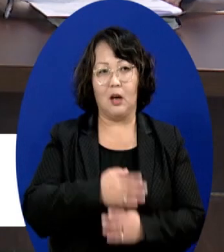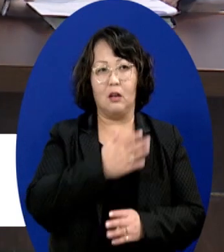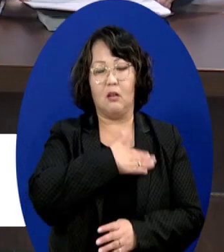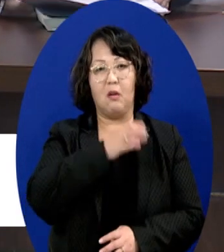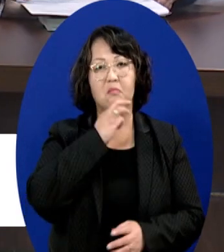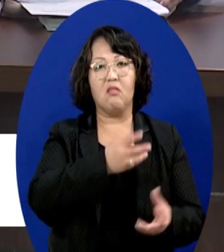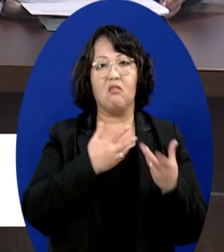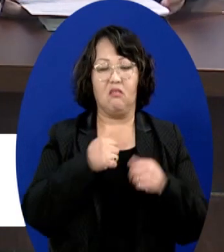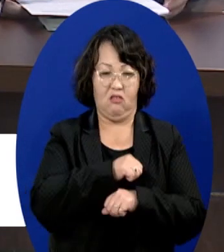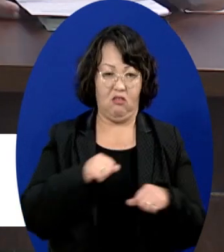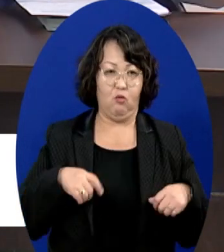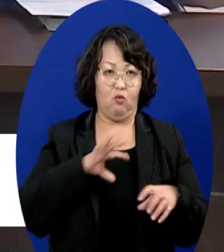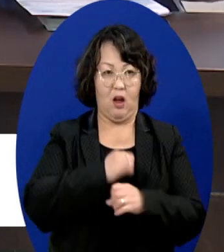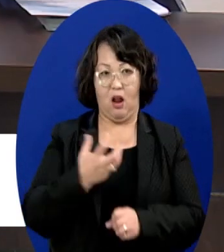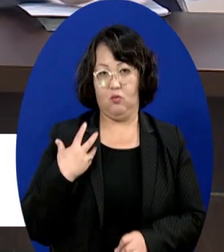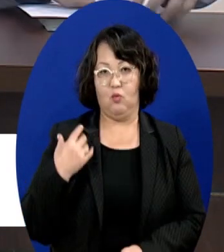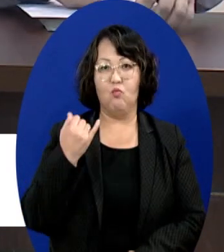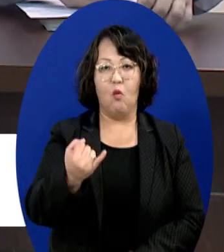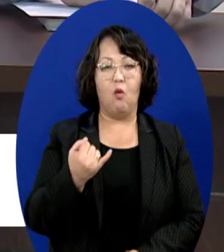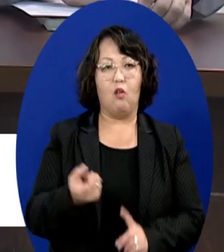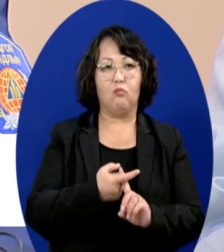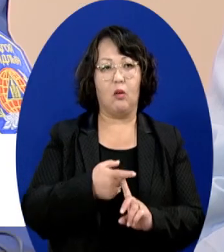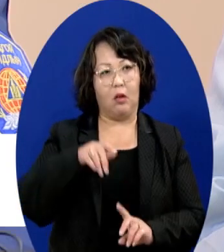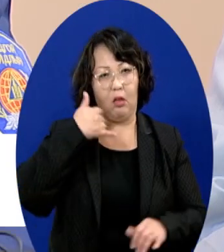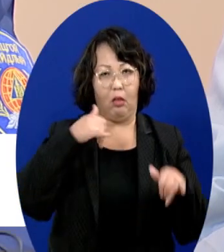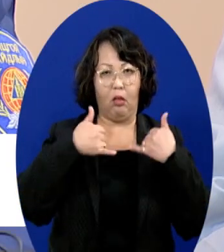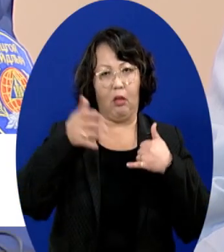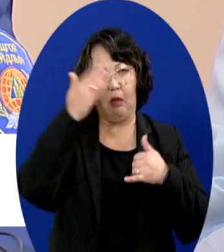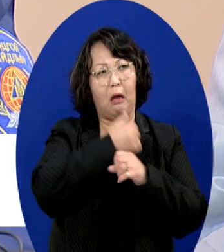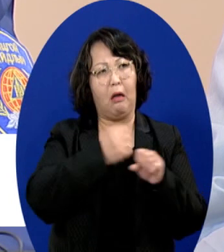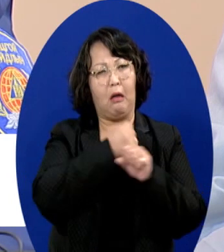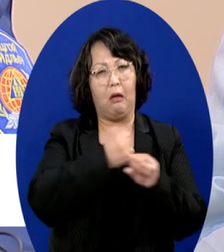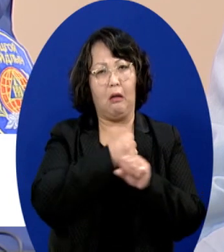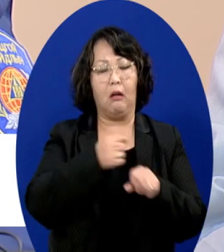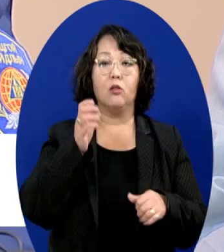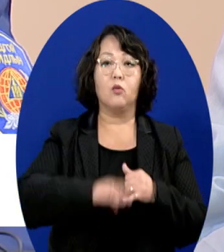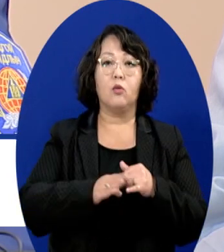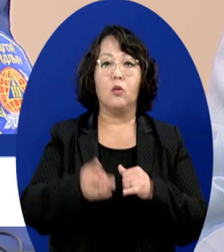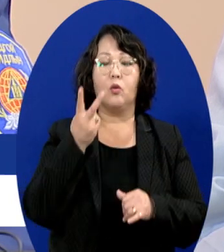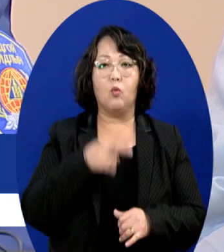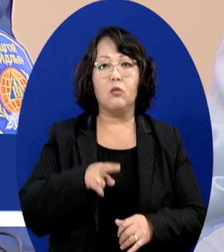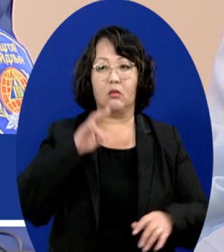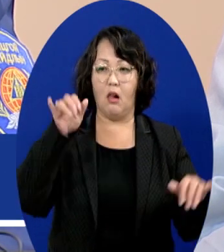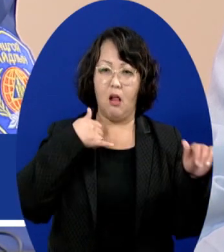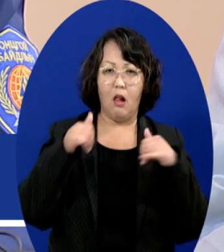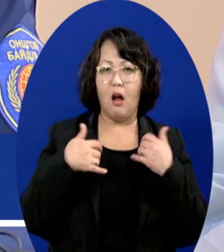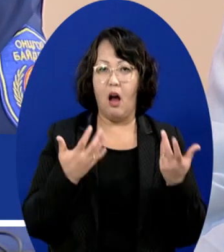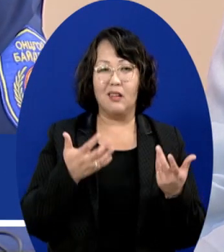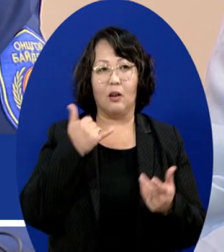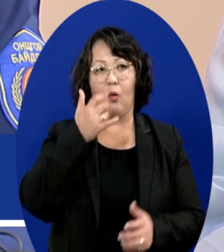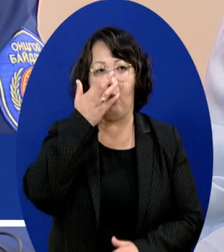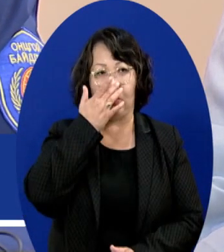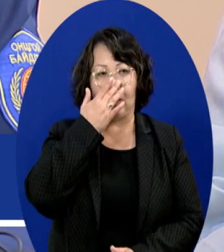иргэдийн хариуцлахгүй байдалтай холбоотой дуудлага их ирэх болжээ. Сүүлийн үед дуудлагын бас тодорхой хувийг бол хооромж